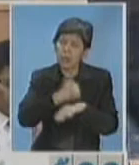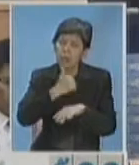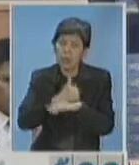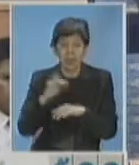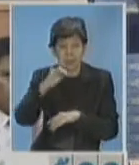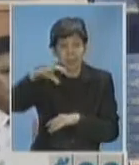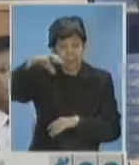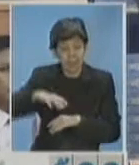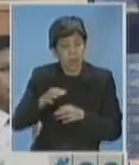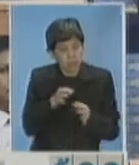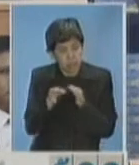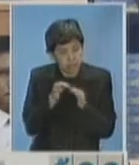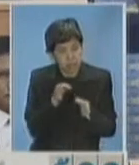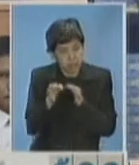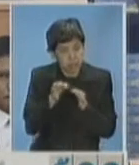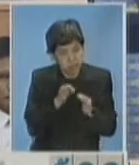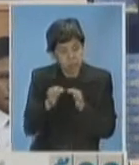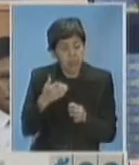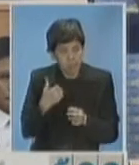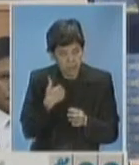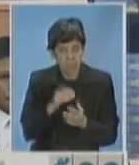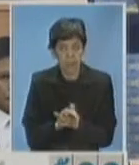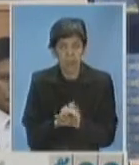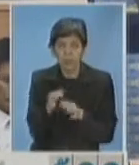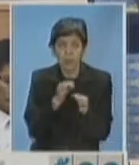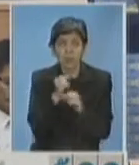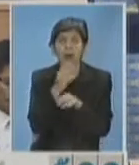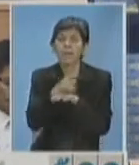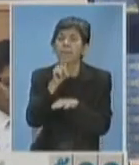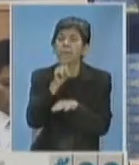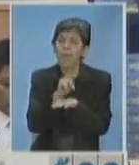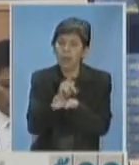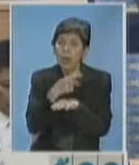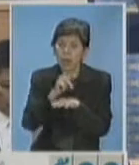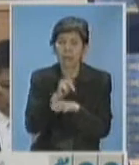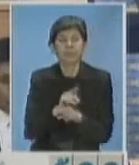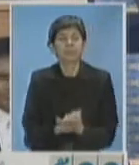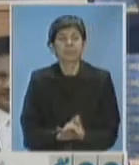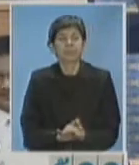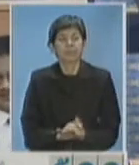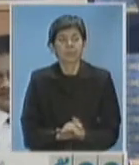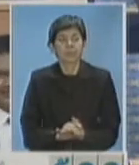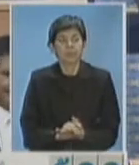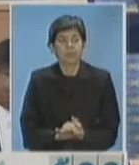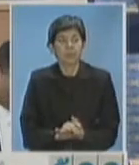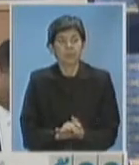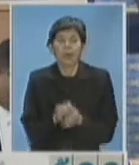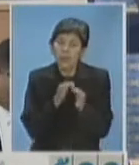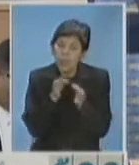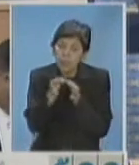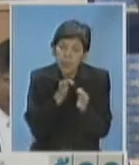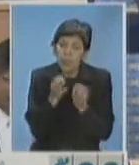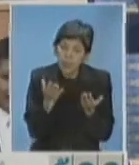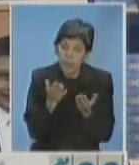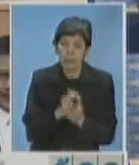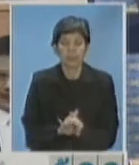วนสัตว์มาชี้แจงต่อหน้าท่านวิทยาบุญนาศิริซึ่งนั่งเป็นประธานด้วยความเท่งธรรมเขาชี้แจงว่ายังไงครับท่